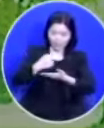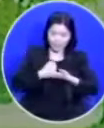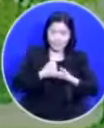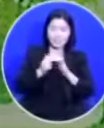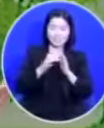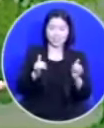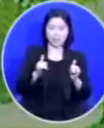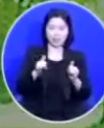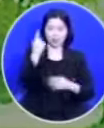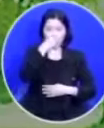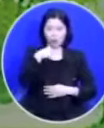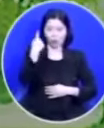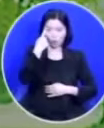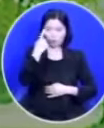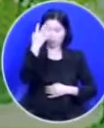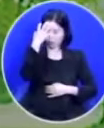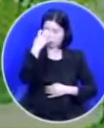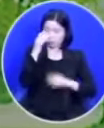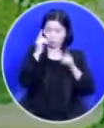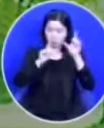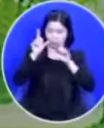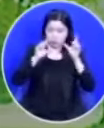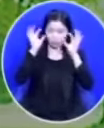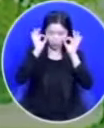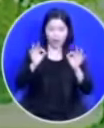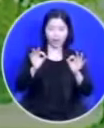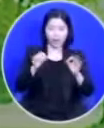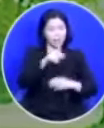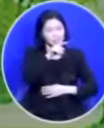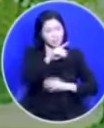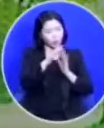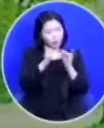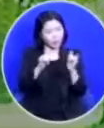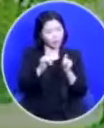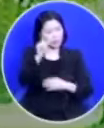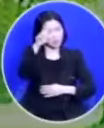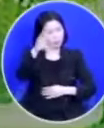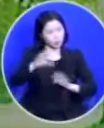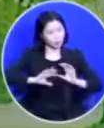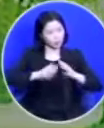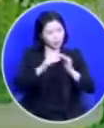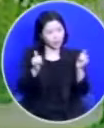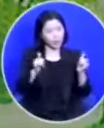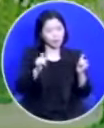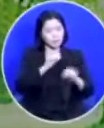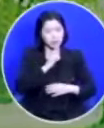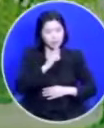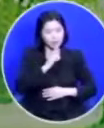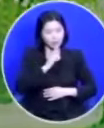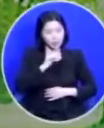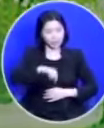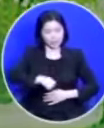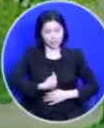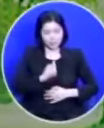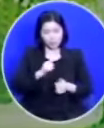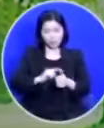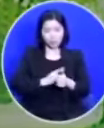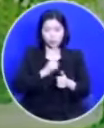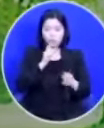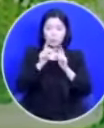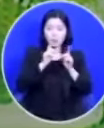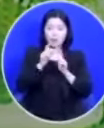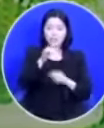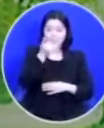인상을 사람들이 보잖아요 저 사람이 청구 백성 일에 스스로가 이야기하는 거긴